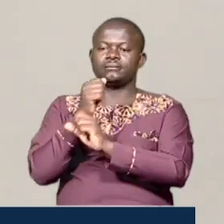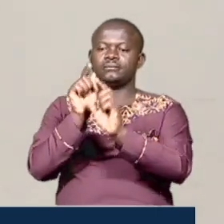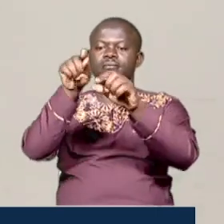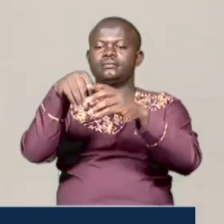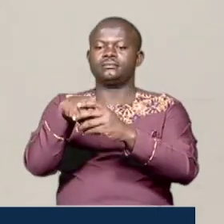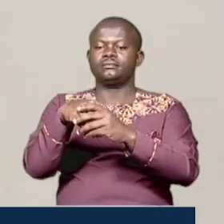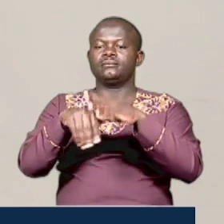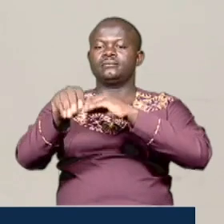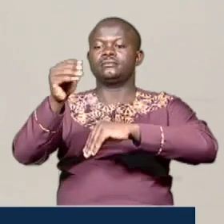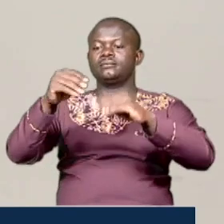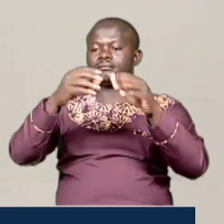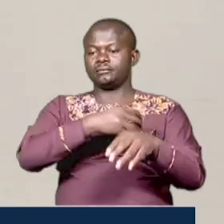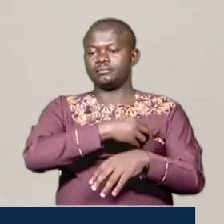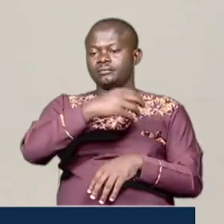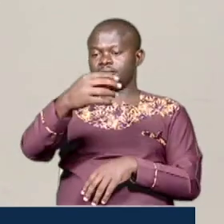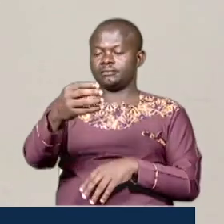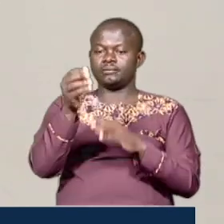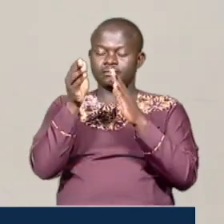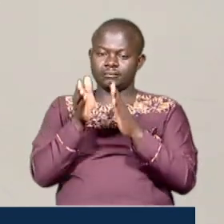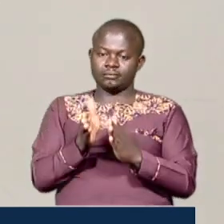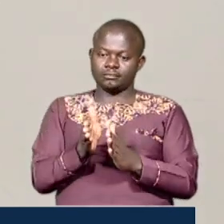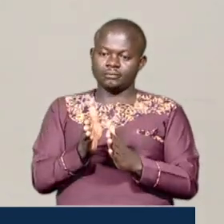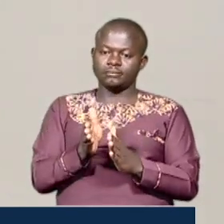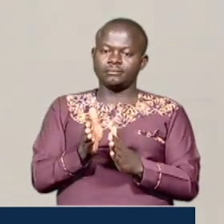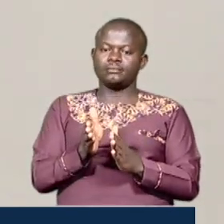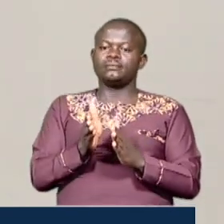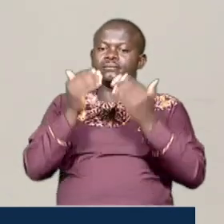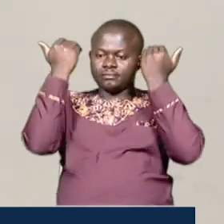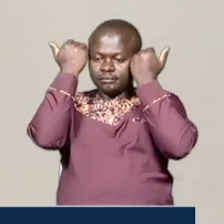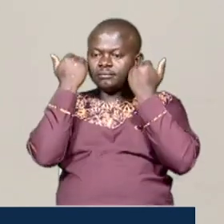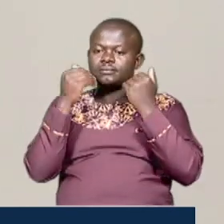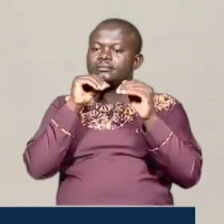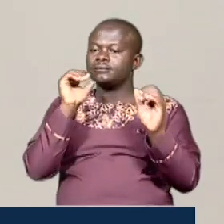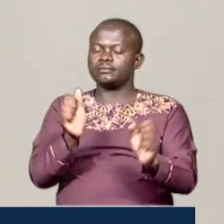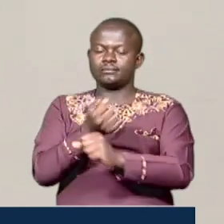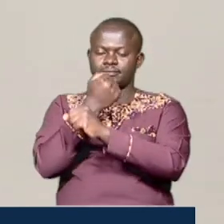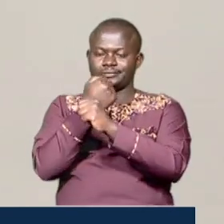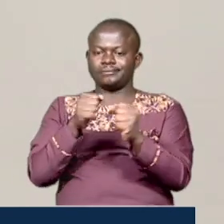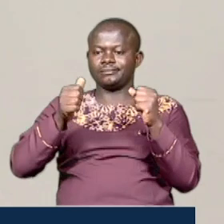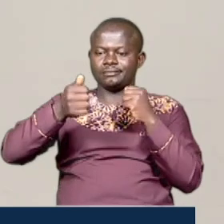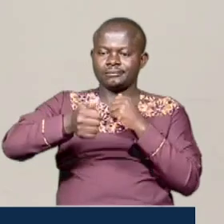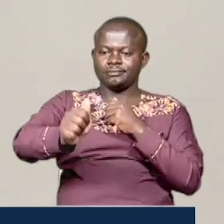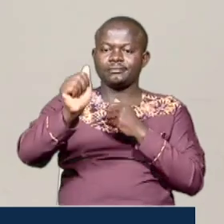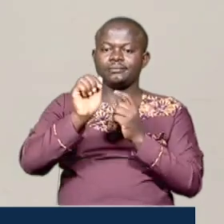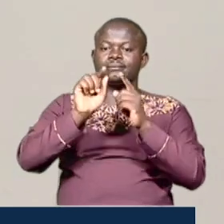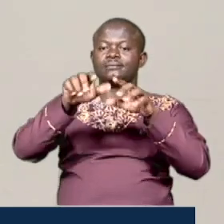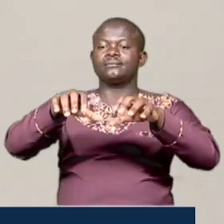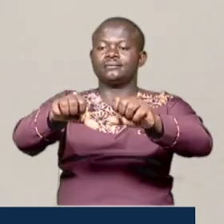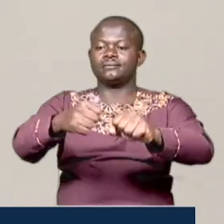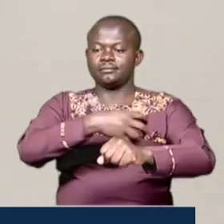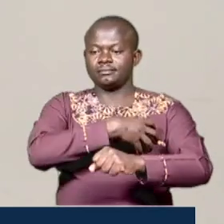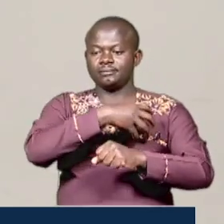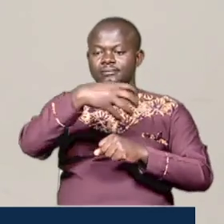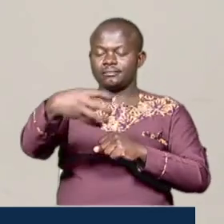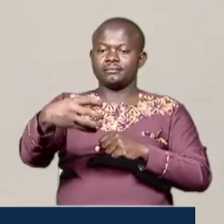cyangwa ruteze cyamunara umutungo runaka urukiko ntabwo ari rwo rujya gufatira